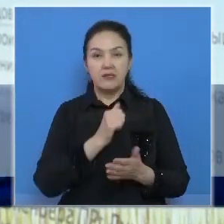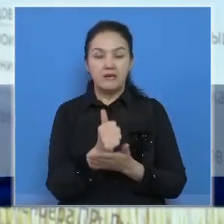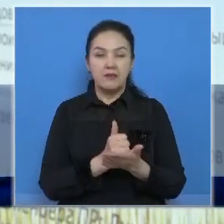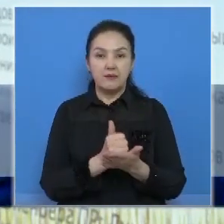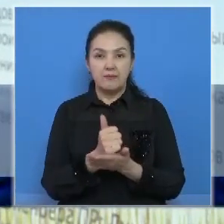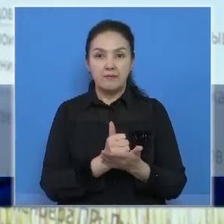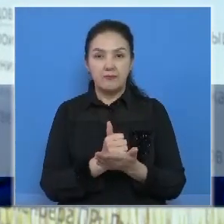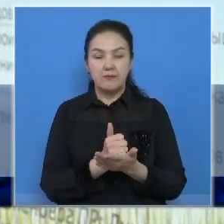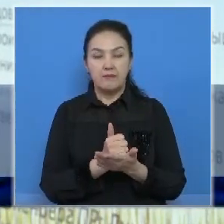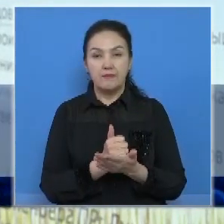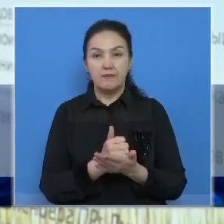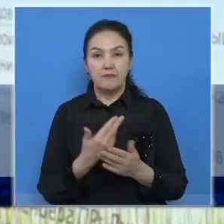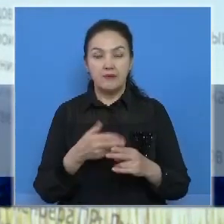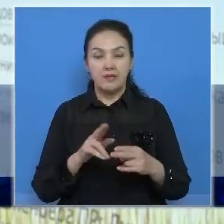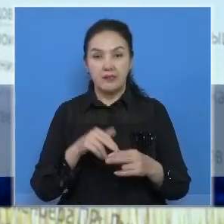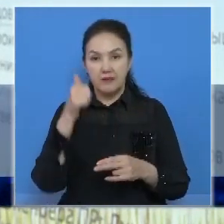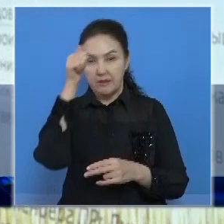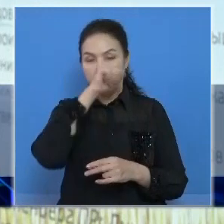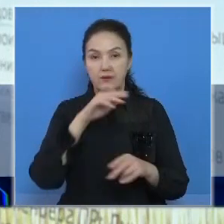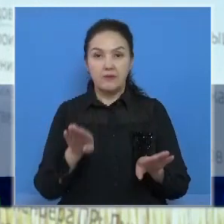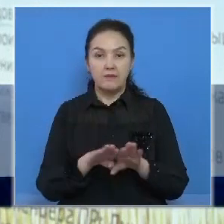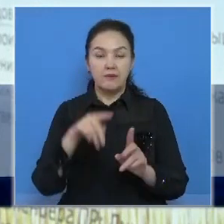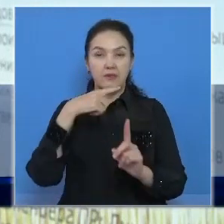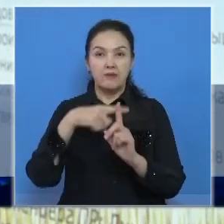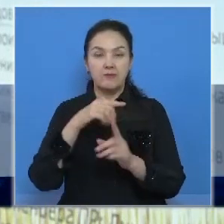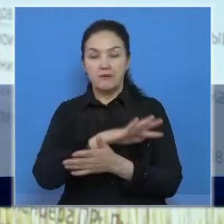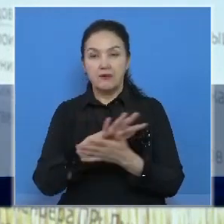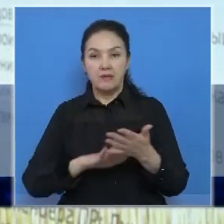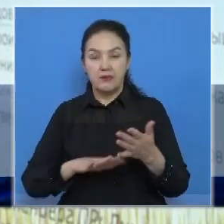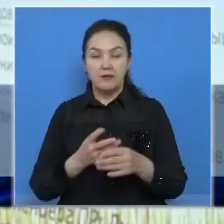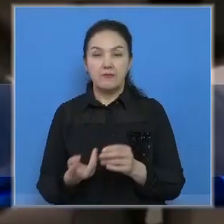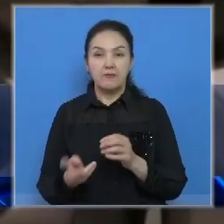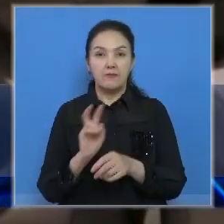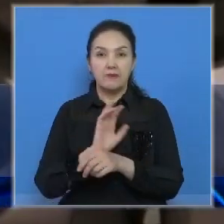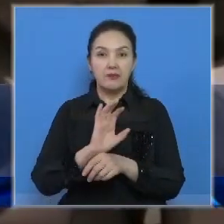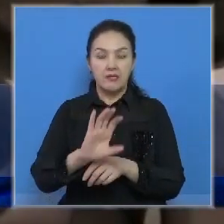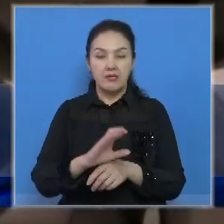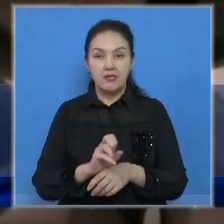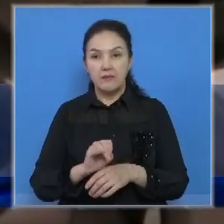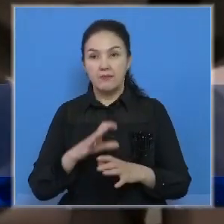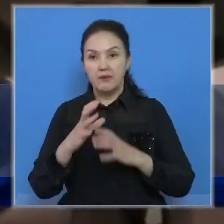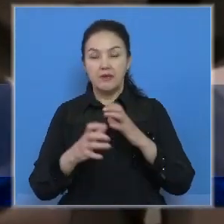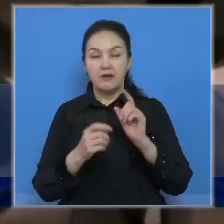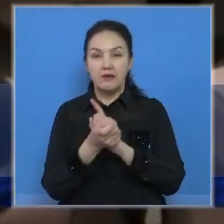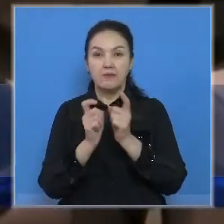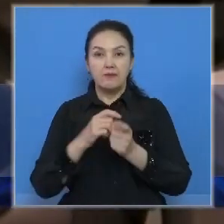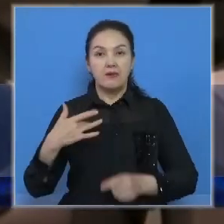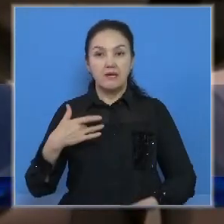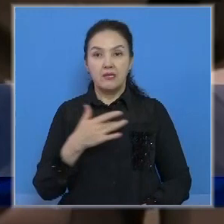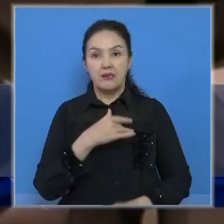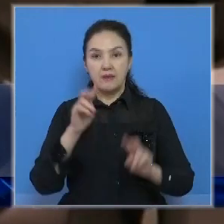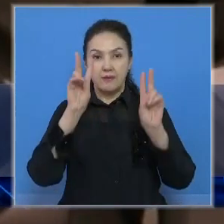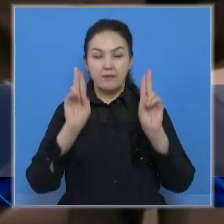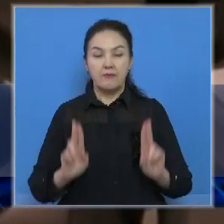То есть на этот год и плюс еще этого года заявка нам поступит. В рамках Всемирного дня борьбы с туберкулезом